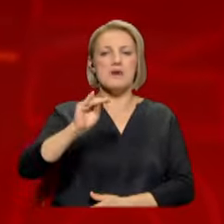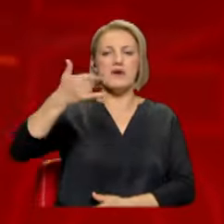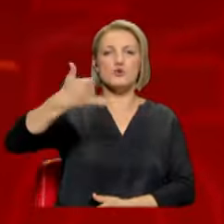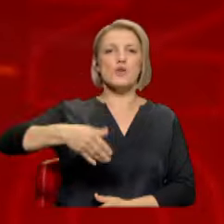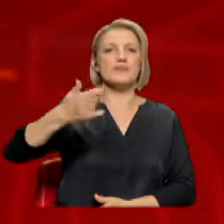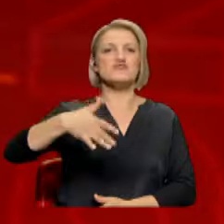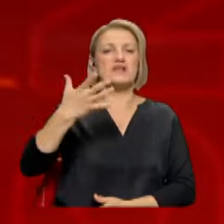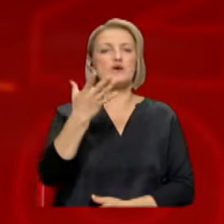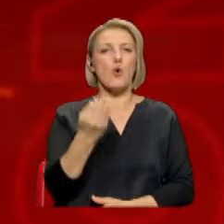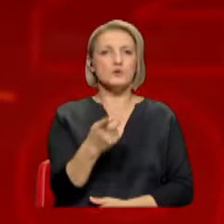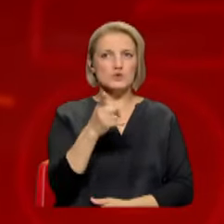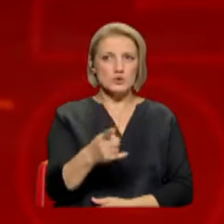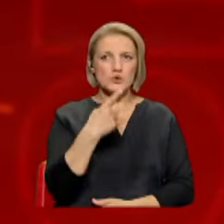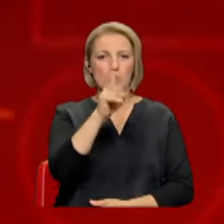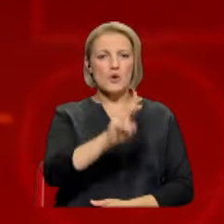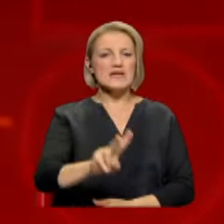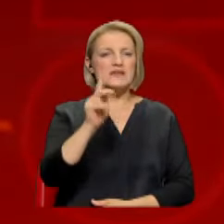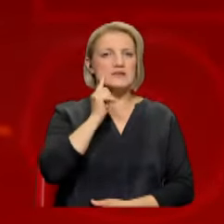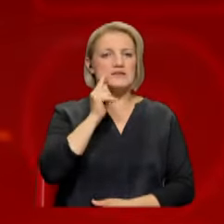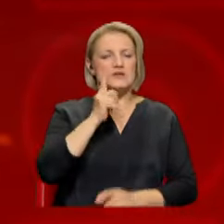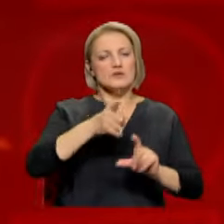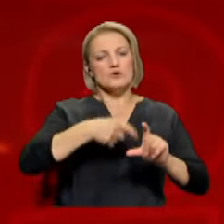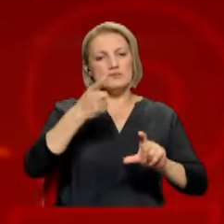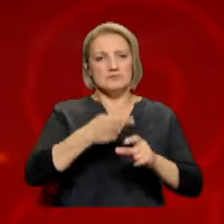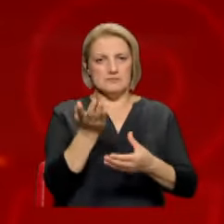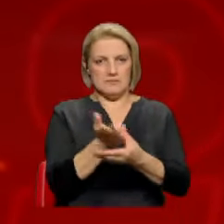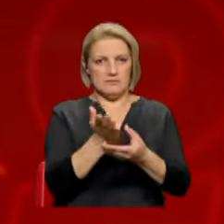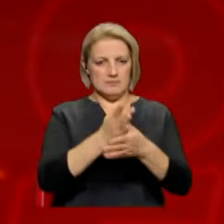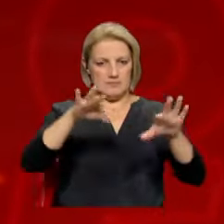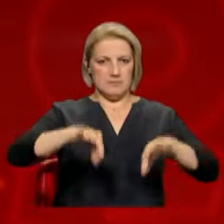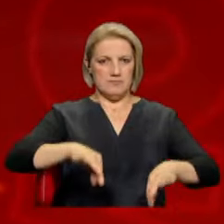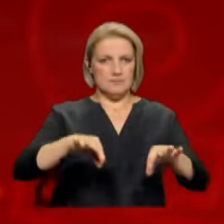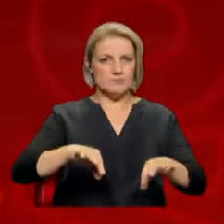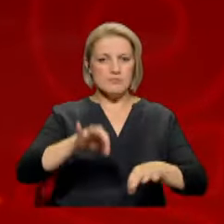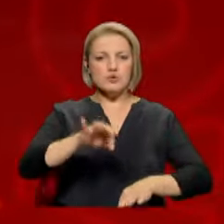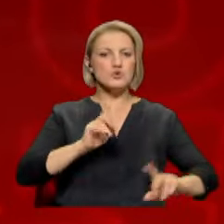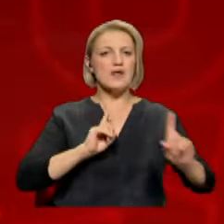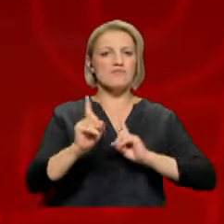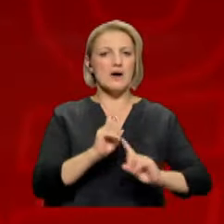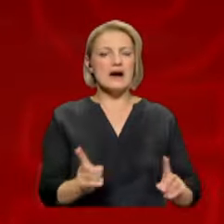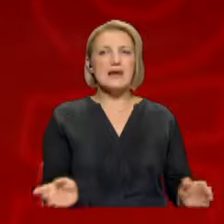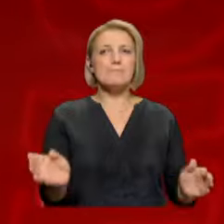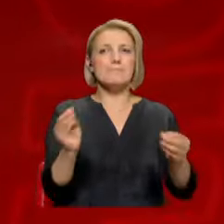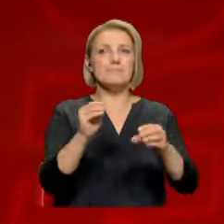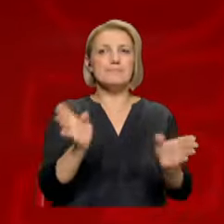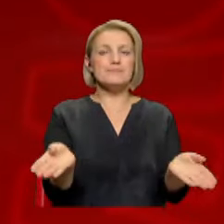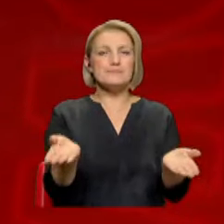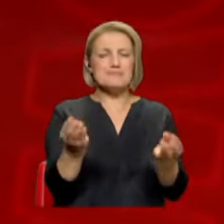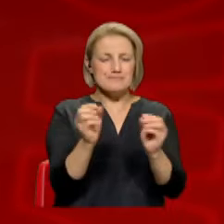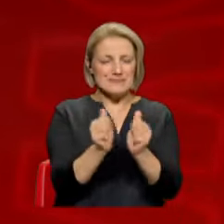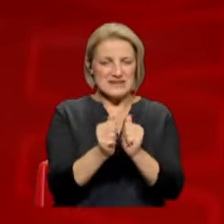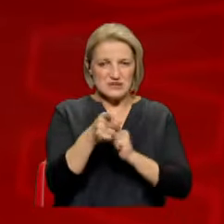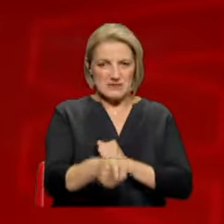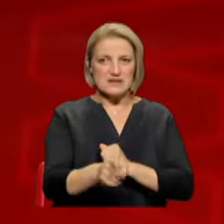yöneticilerin olduğu iddia edilen 17 kişilik soruşturma dosyasının bugün Bu davayla birleştirilmesinin